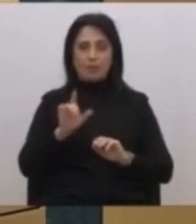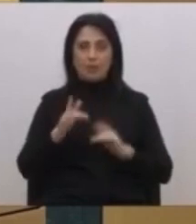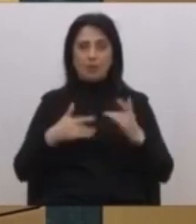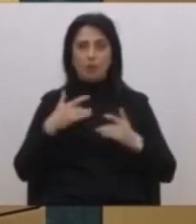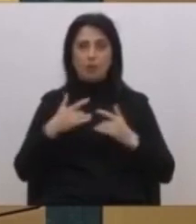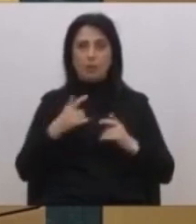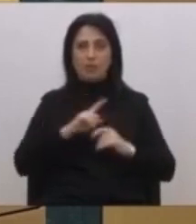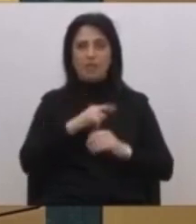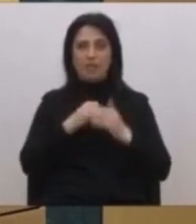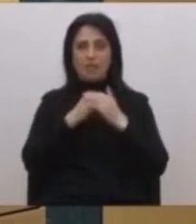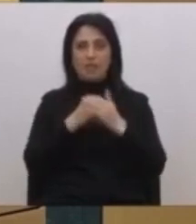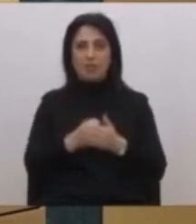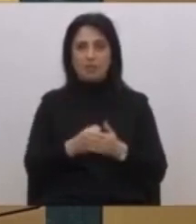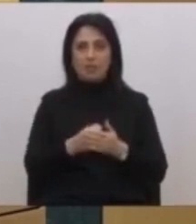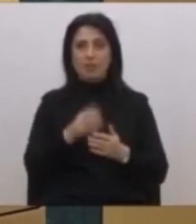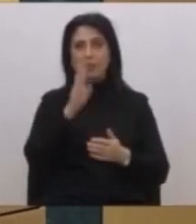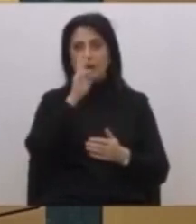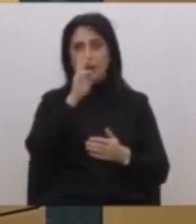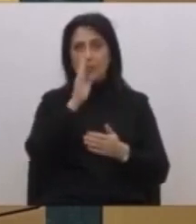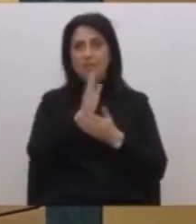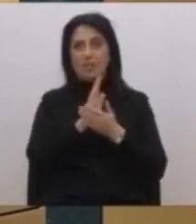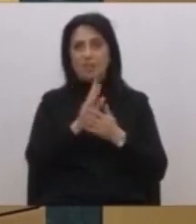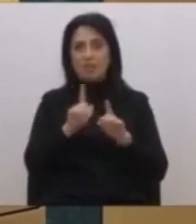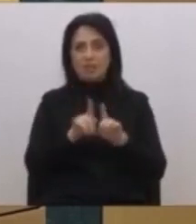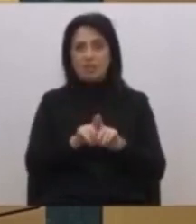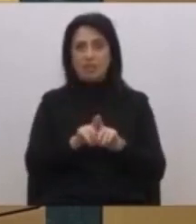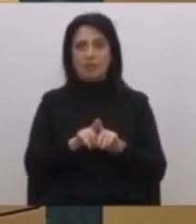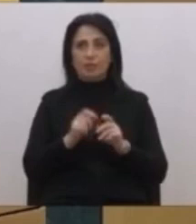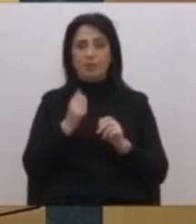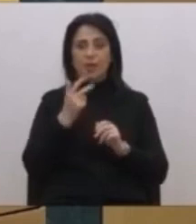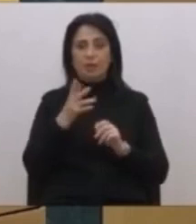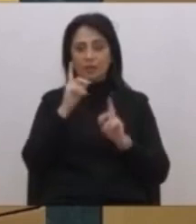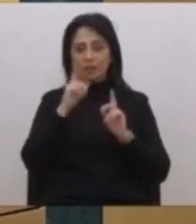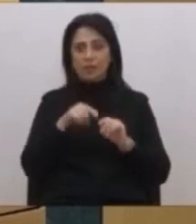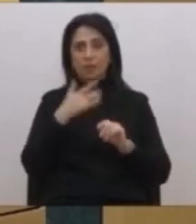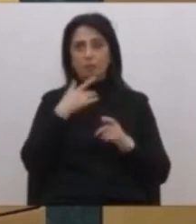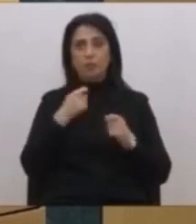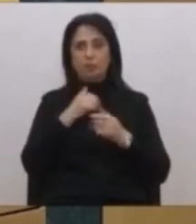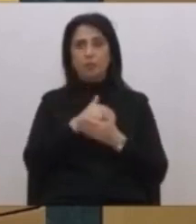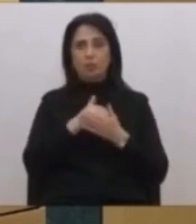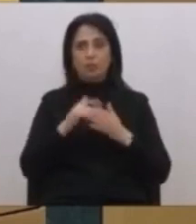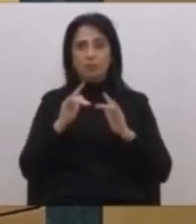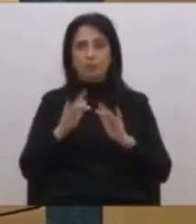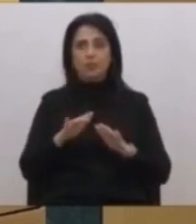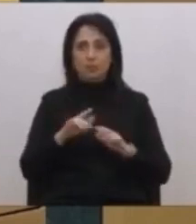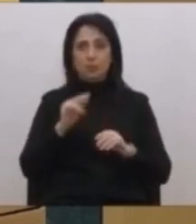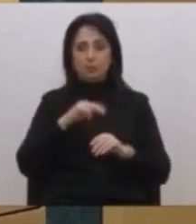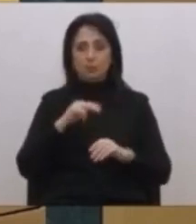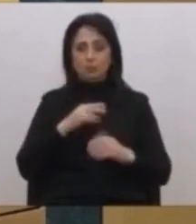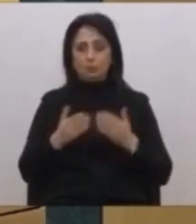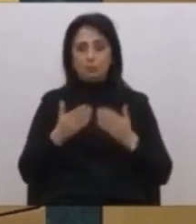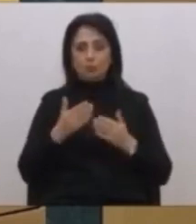როლიც გასაძლიერებელია ხელფასების ნაწილშიც. Ne dăm de natațuici municipalul Doneze, mim din are usușauba